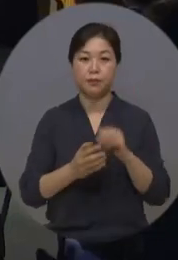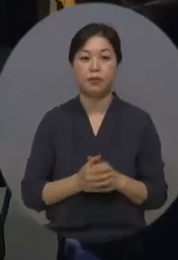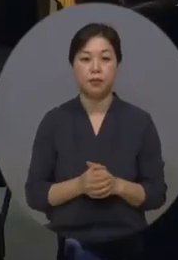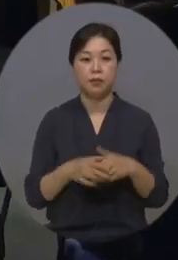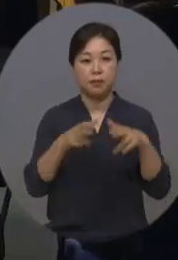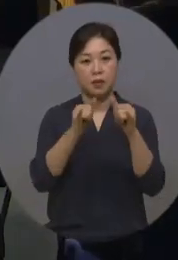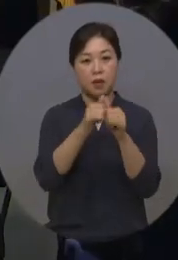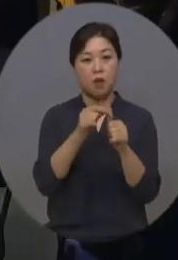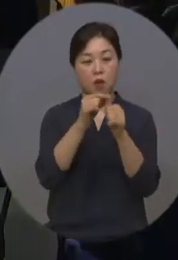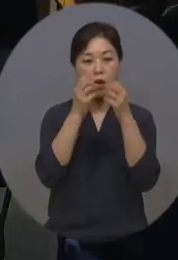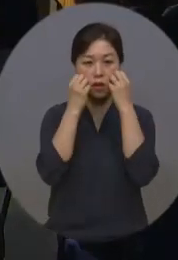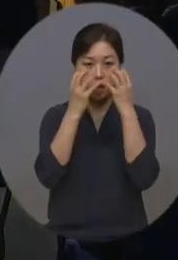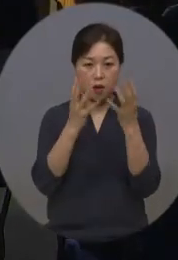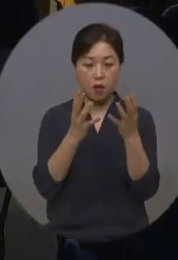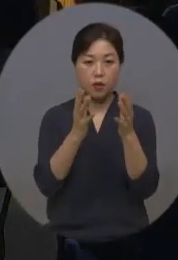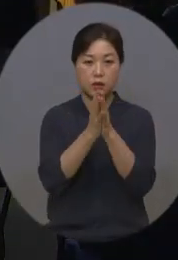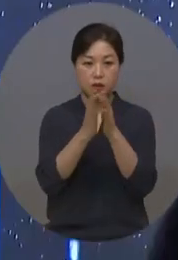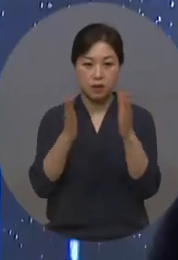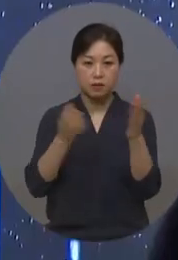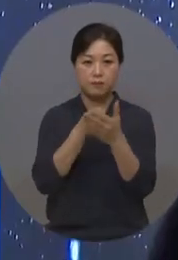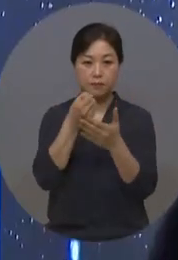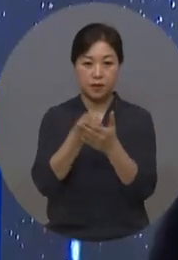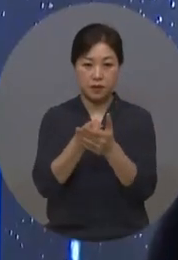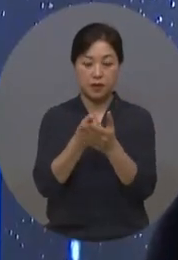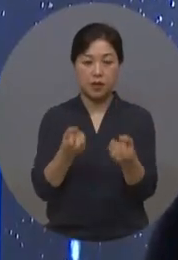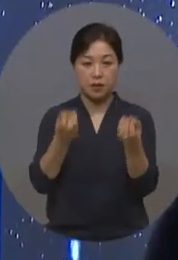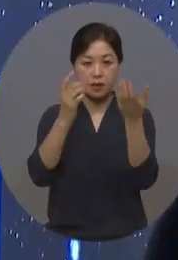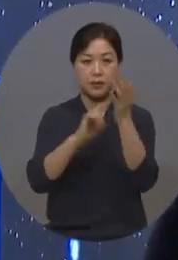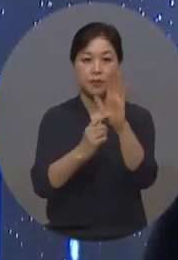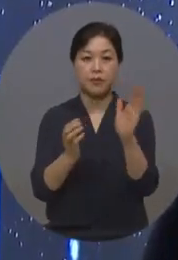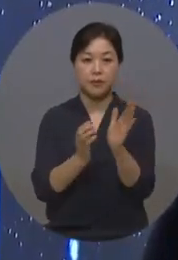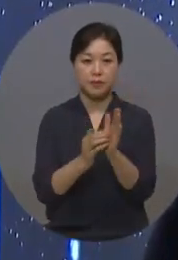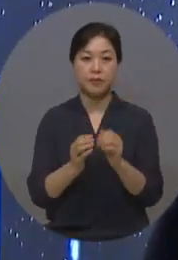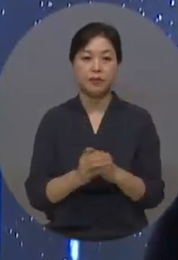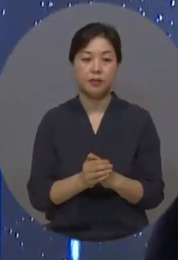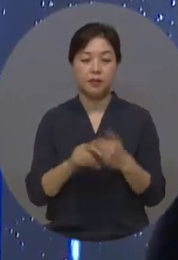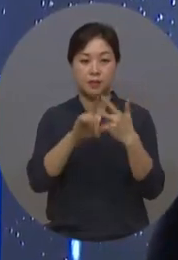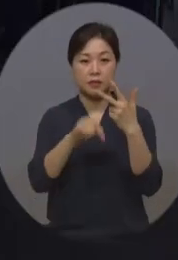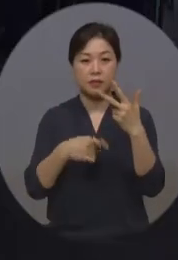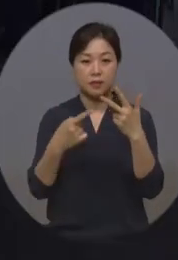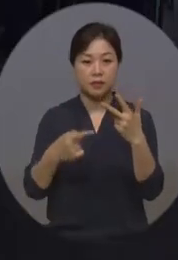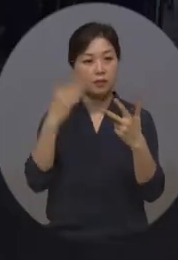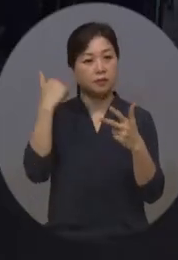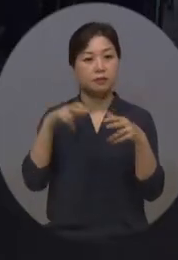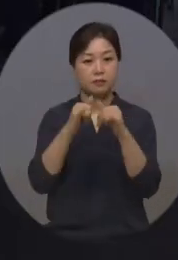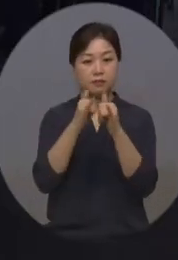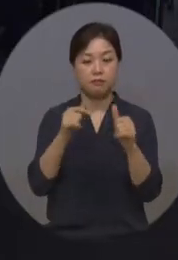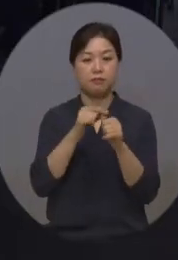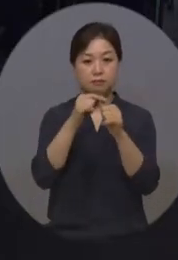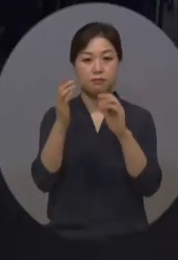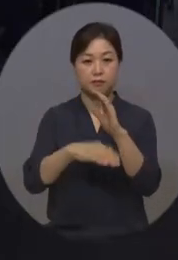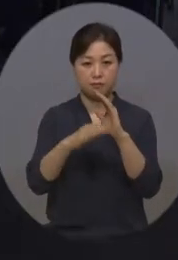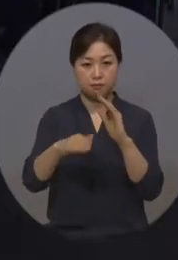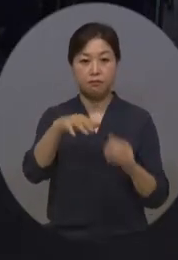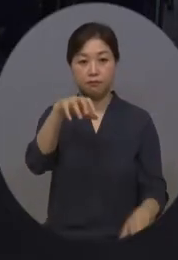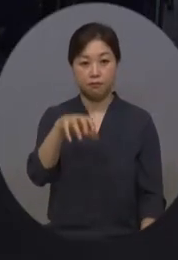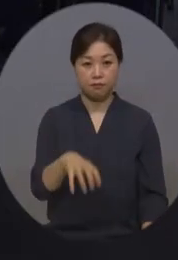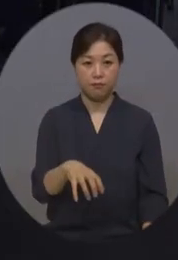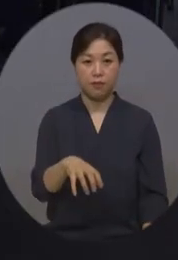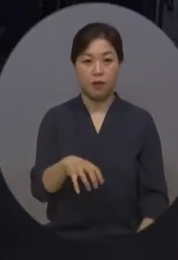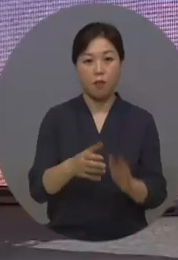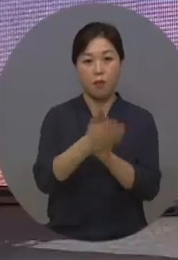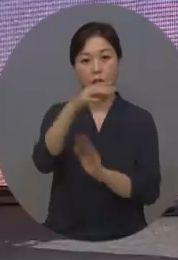장애인 고용 의 새로운 출발을 다짐하는 자리가 열렸습니다 지난 7월 1일 한국장애인고용공단 은 공단 본부